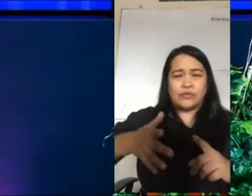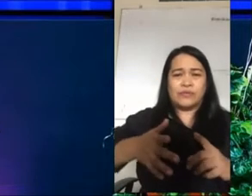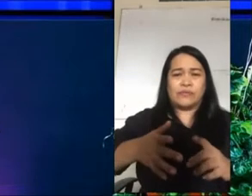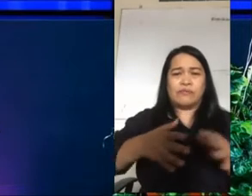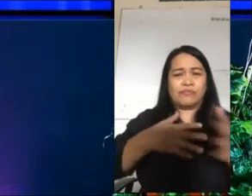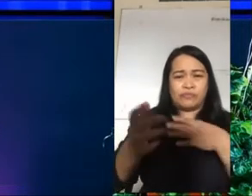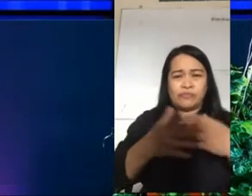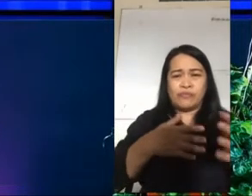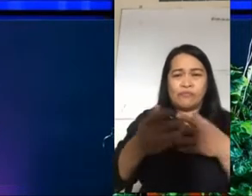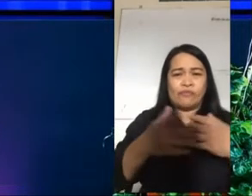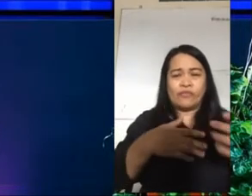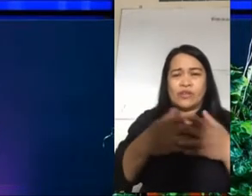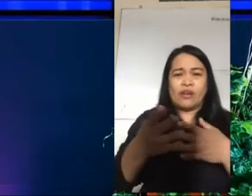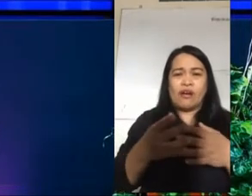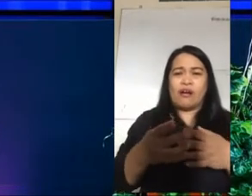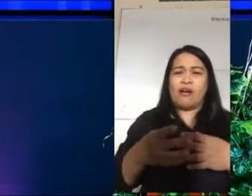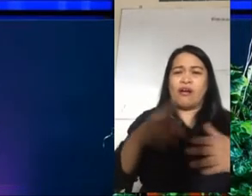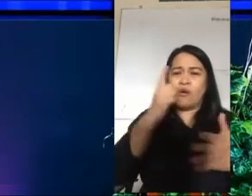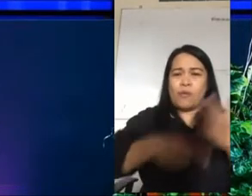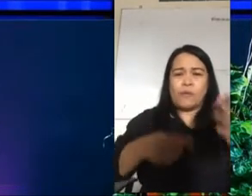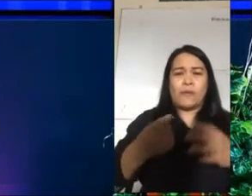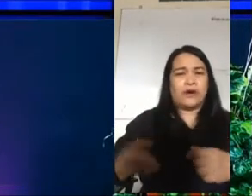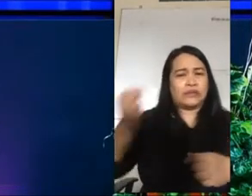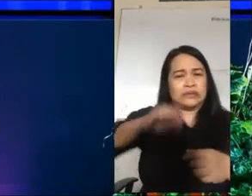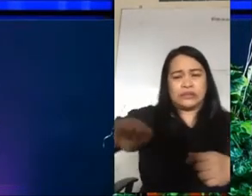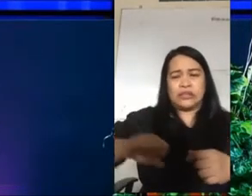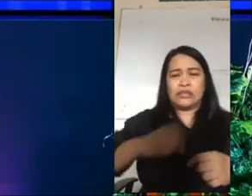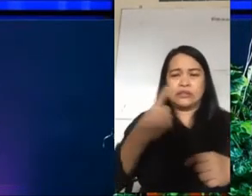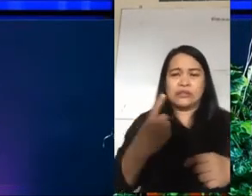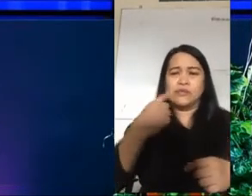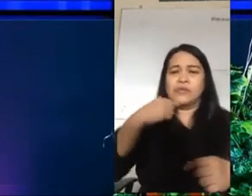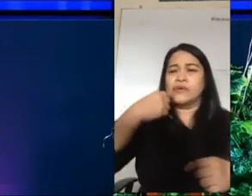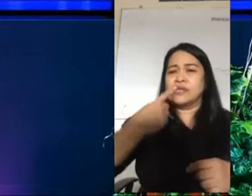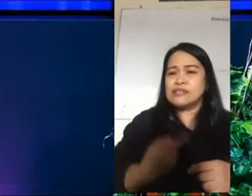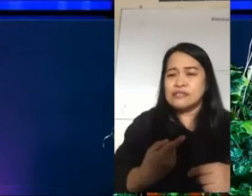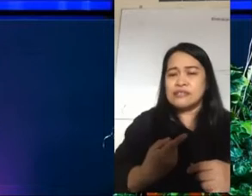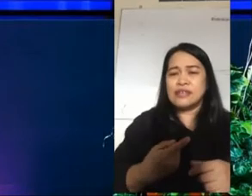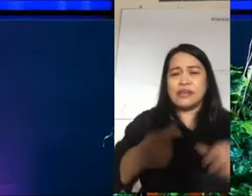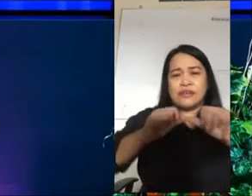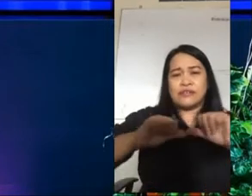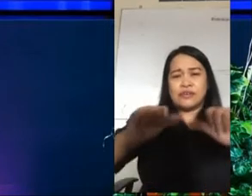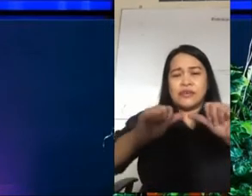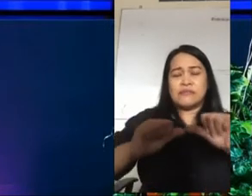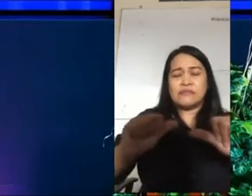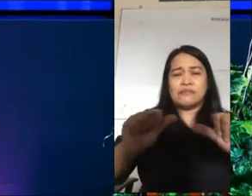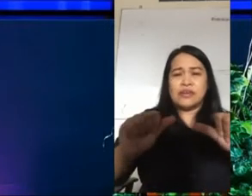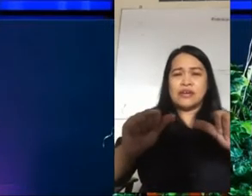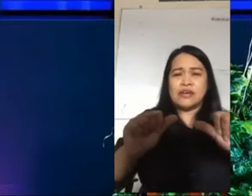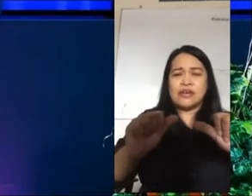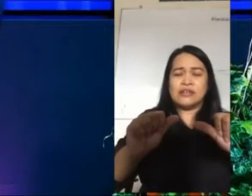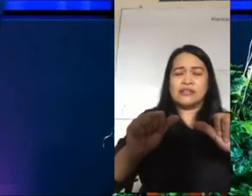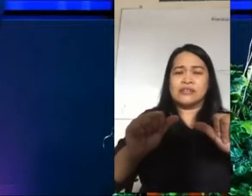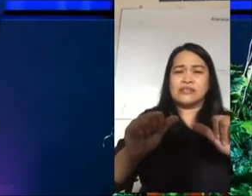no matter who denies or defies God's word, it remains firmly fixed.